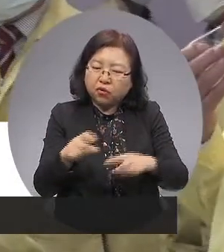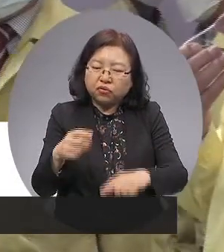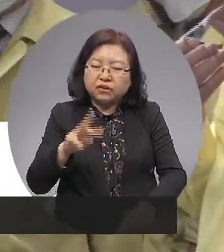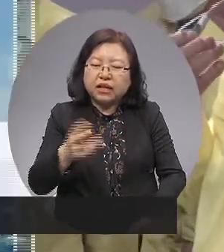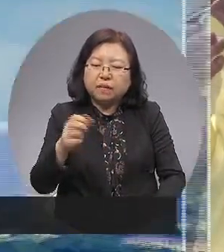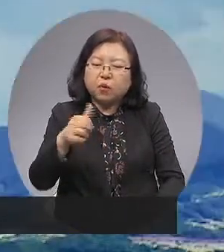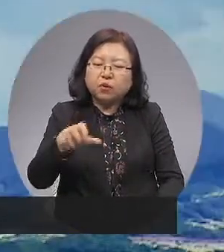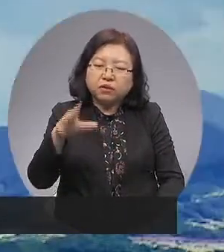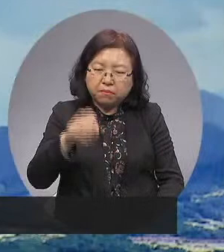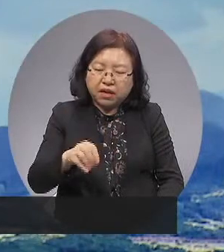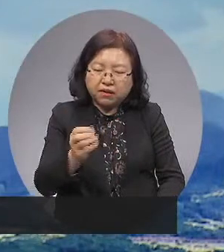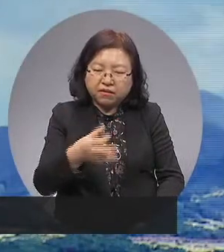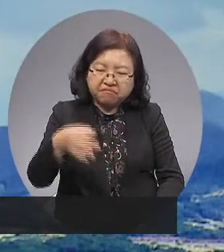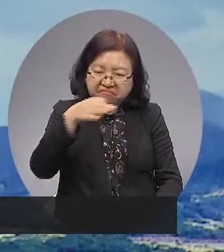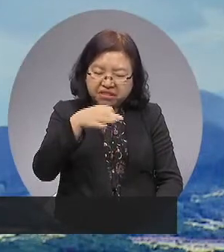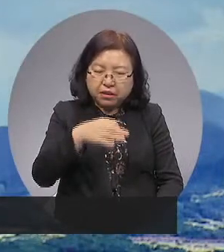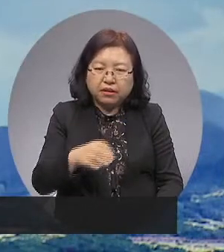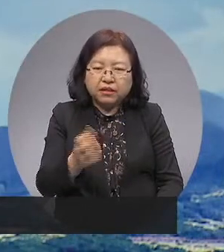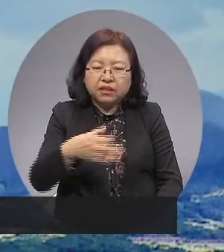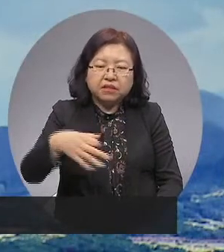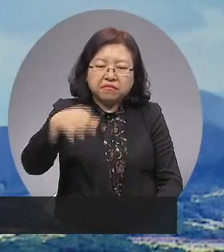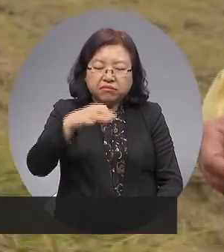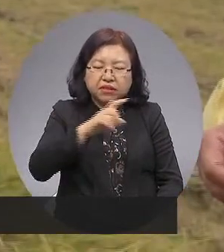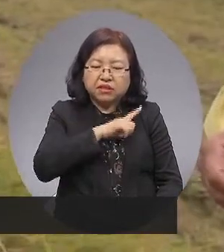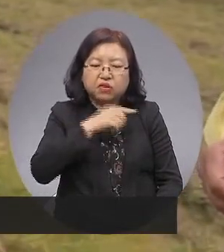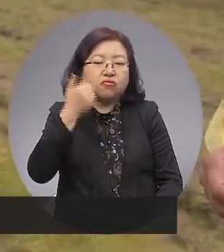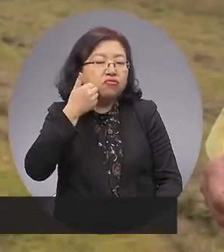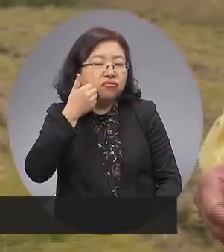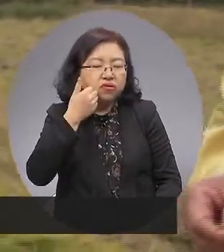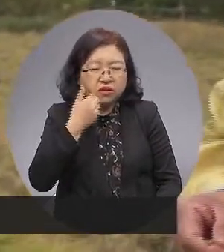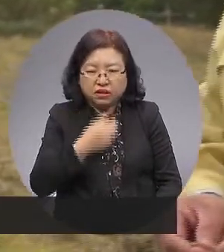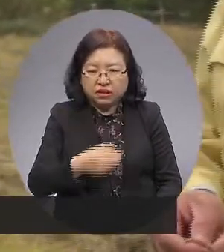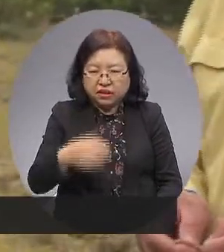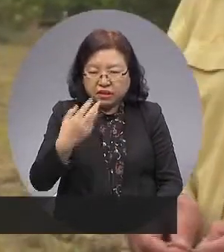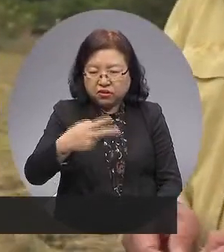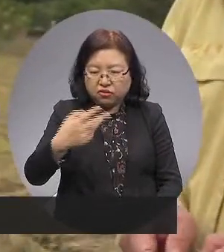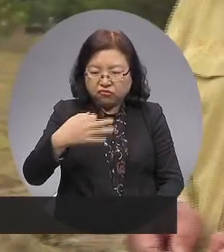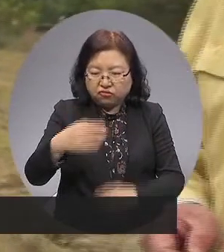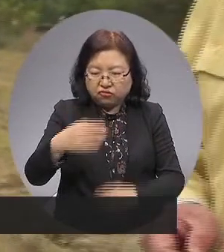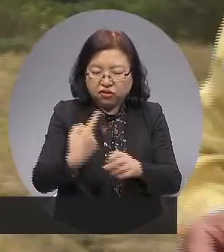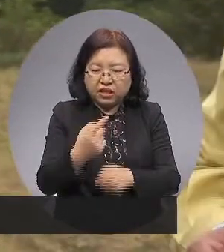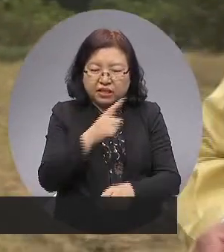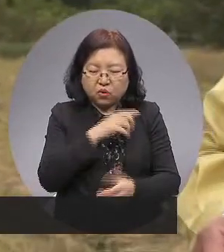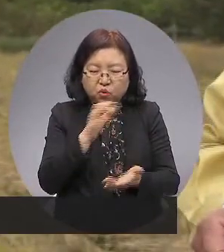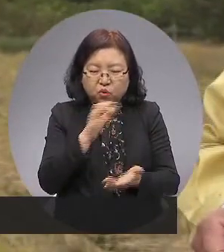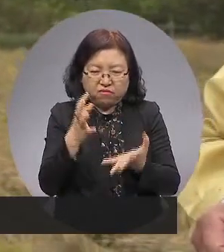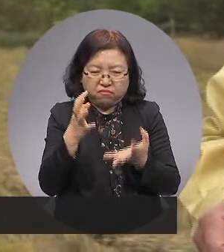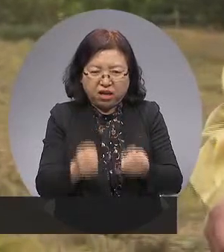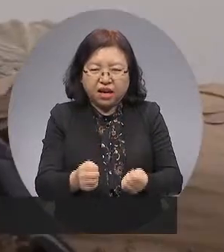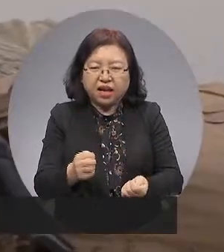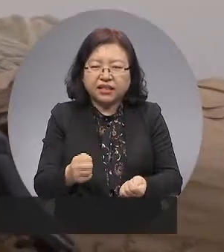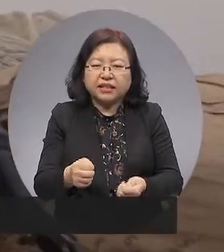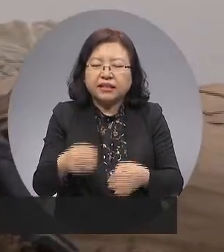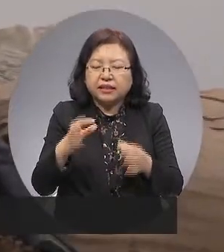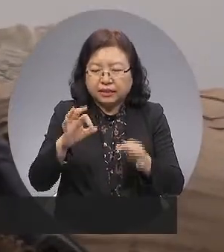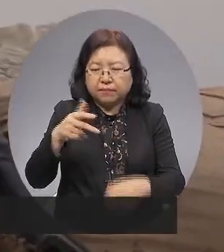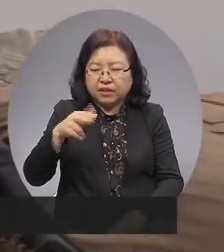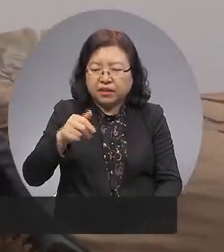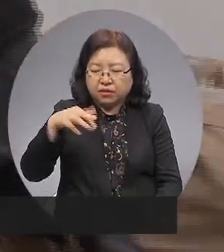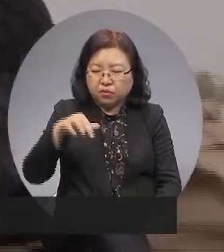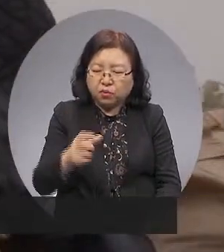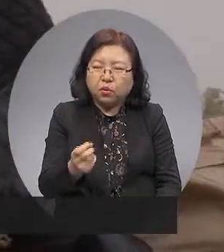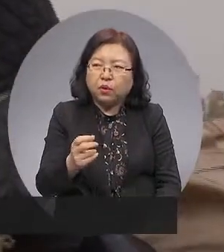상승했습니다. 증가폭이 가장 큰 건 2019년 당시 최고 재력가였던 김재종 군수로 그